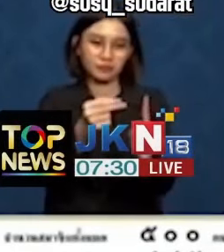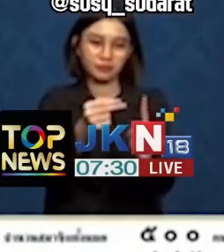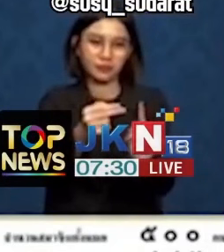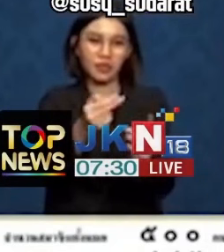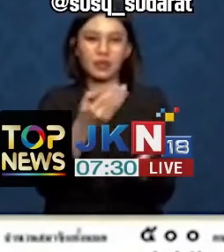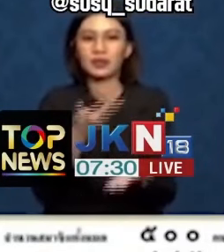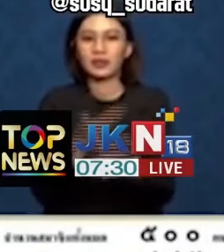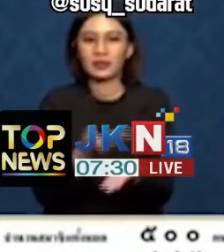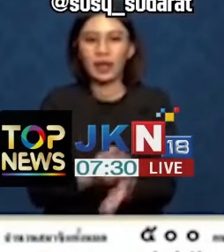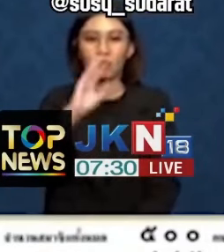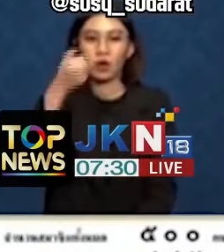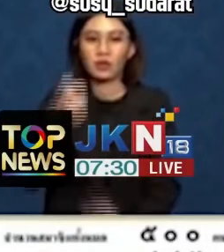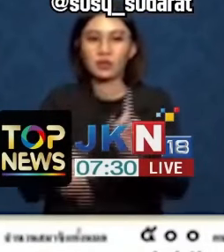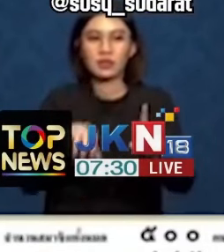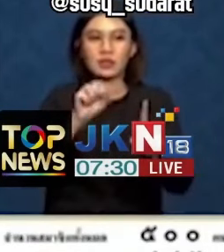าก่อนเลย